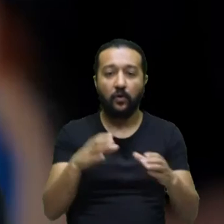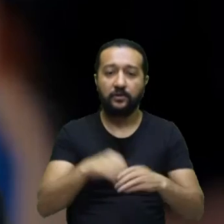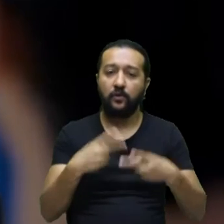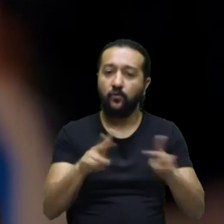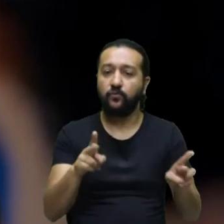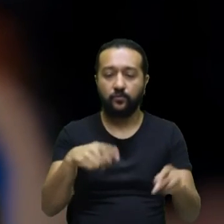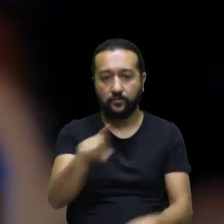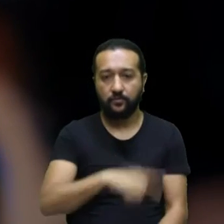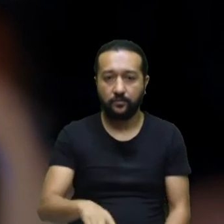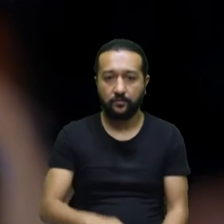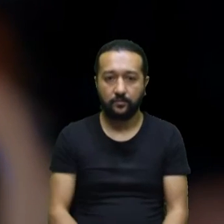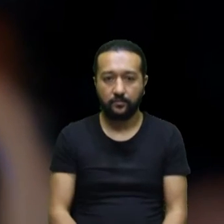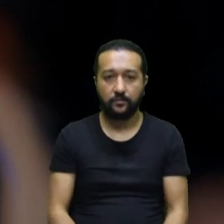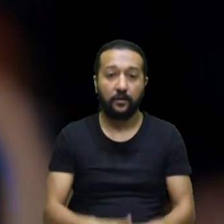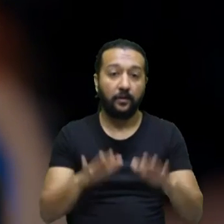içerisinde özgürsünüz.